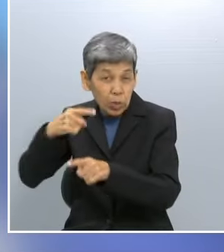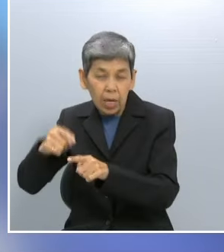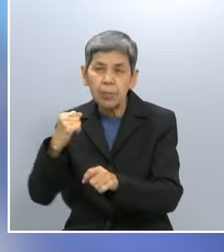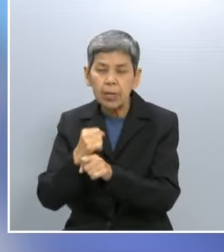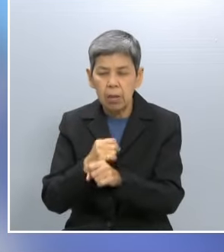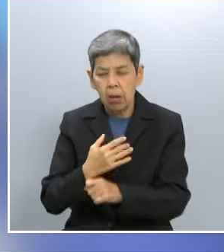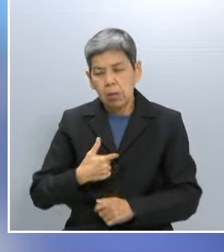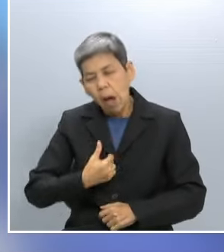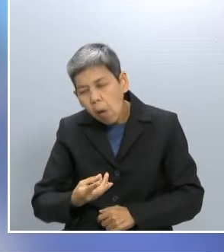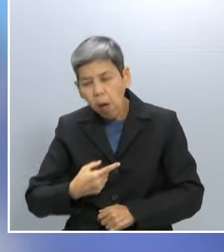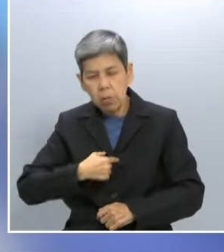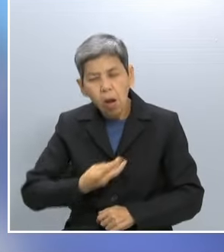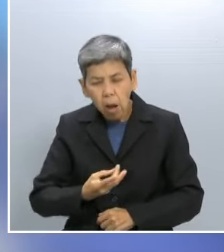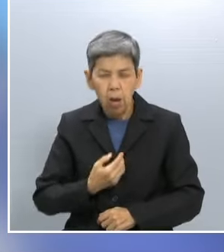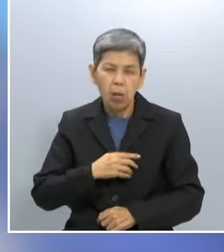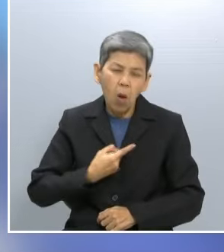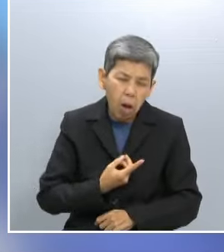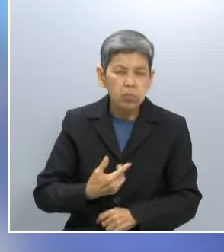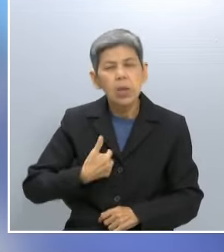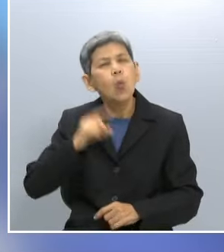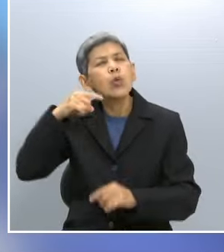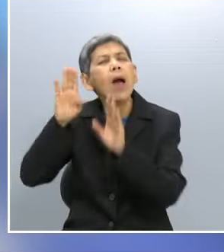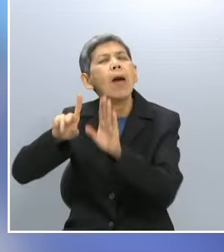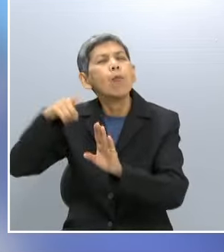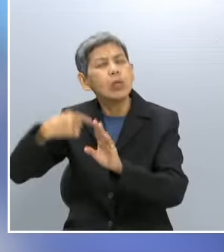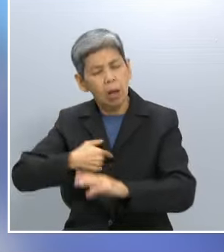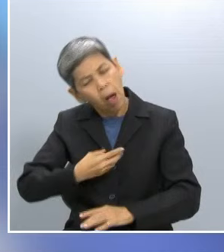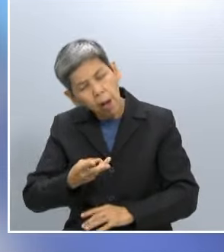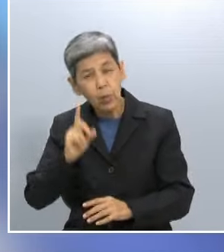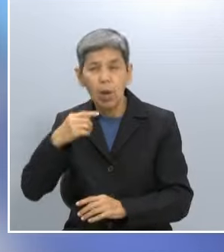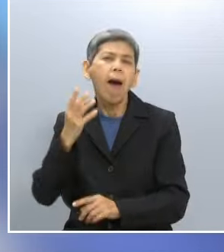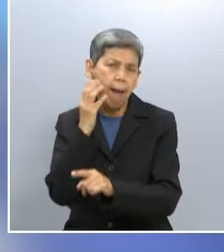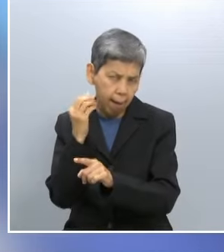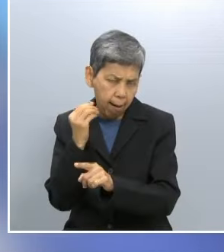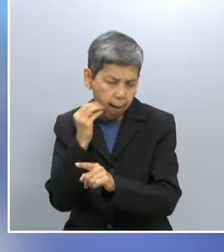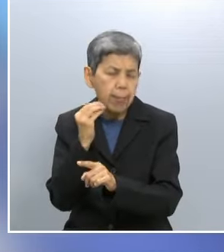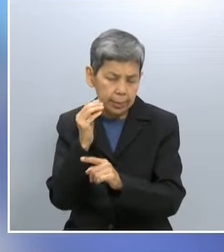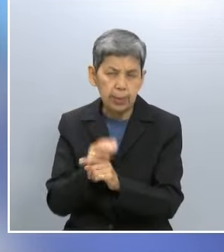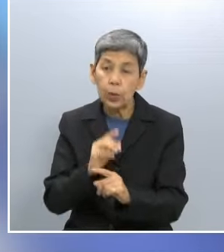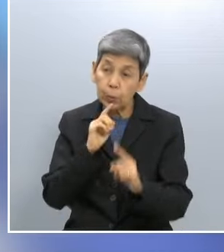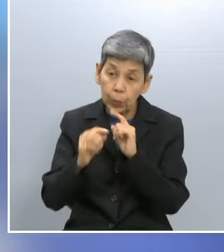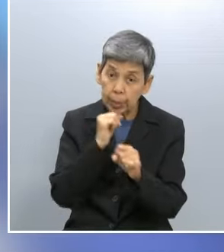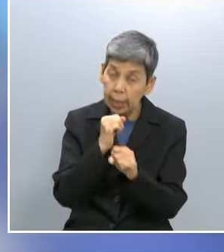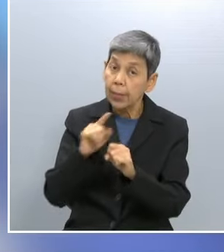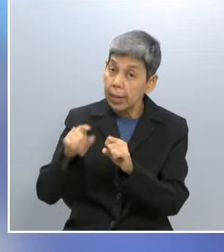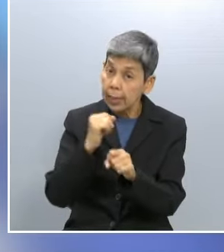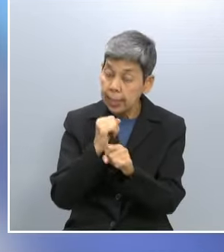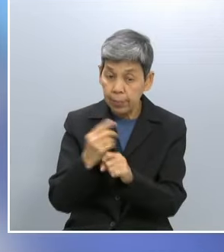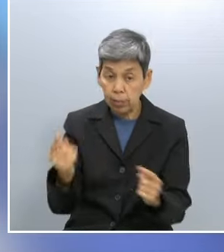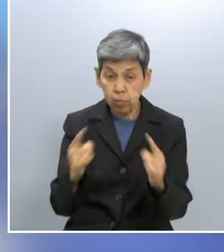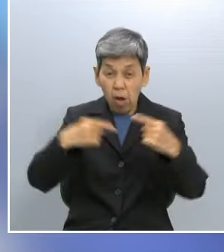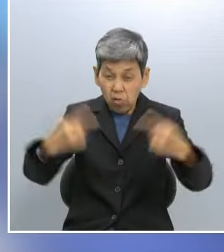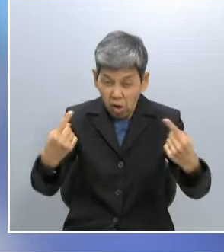ที่ขี้น้อยใจแล้วก็งอแงบ้างตามประสาผู้หญิงนุ่นเป็นคนน่ารักนะคะทุกทั้งเวลาที่สองคนนี้ทะเล